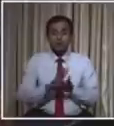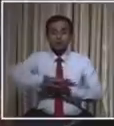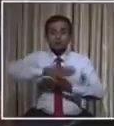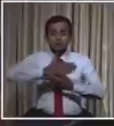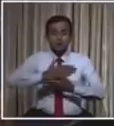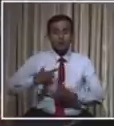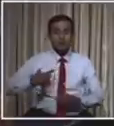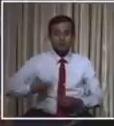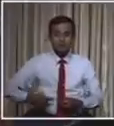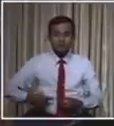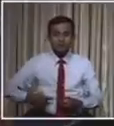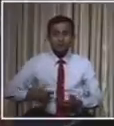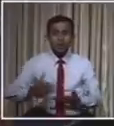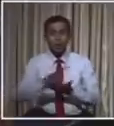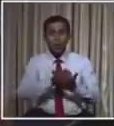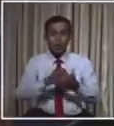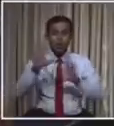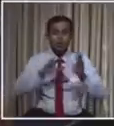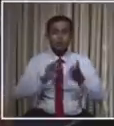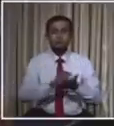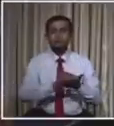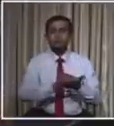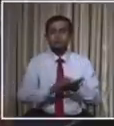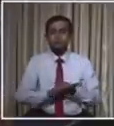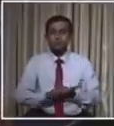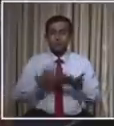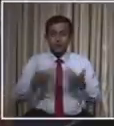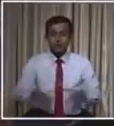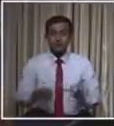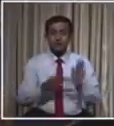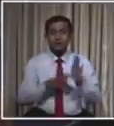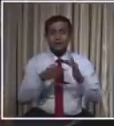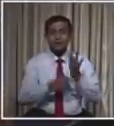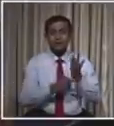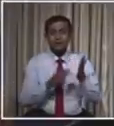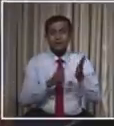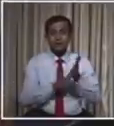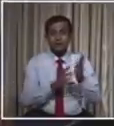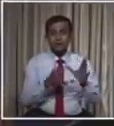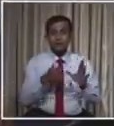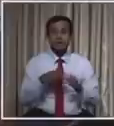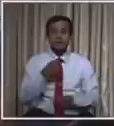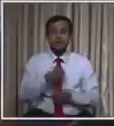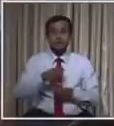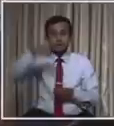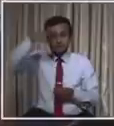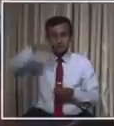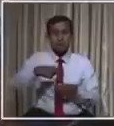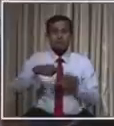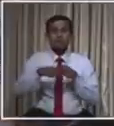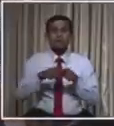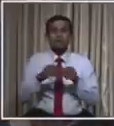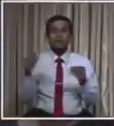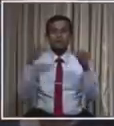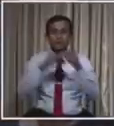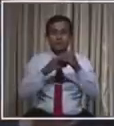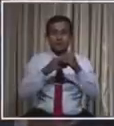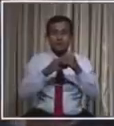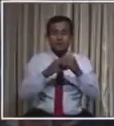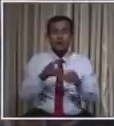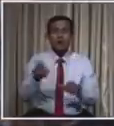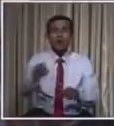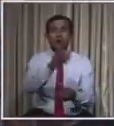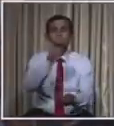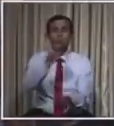එකයි ෆෝන් එකයි සියලුම දත්ත මකලා දාපු නිලන්ත ජයවර්ධනව අද රජයේ සාක්ෂිකාරය කරලා තියෙන්නේ කවුරු